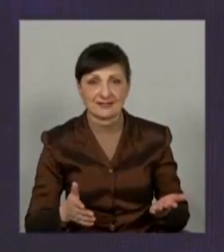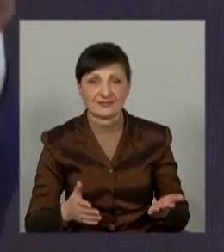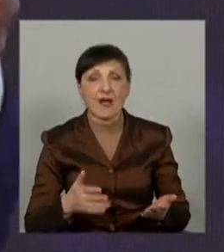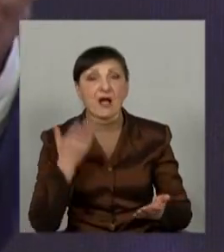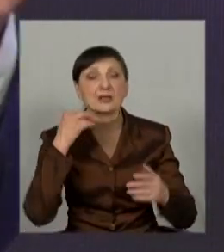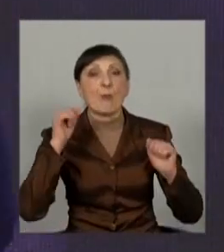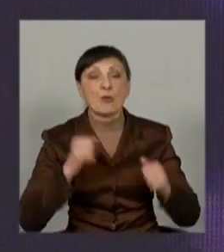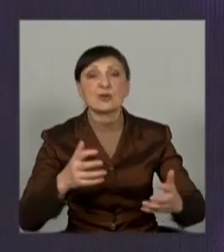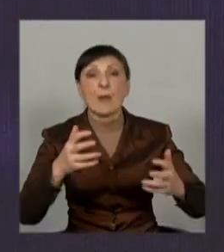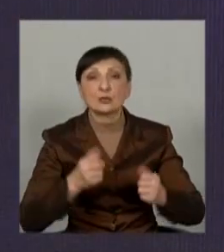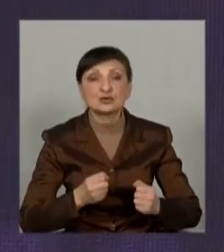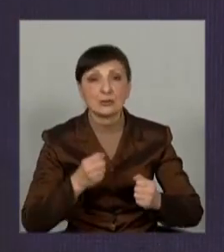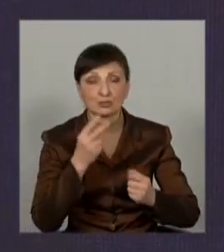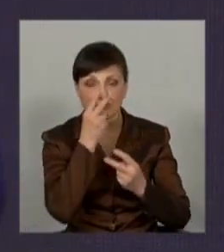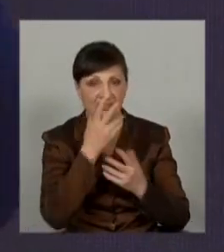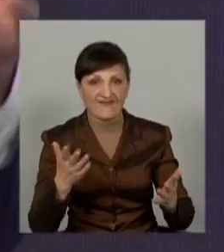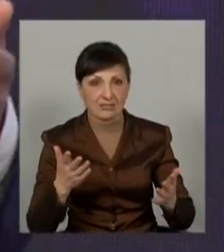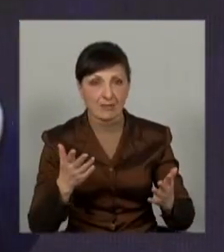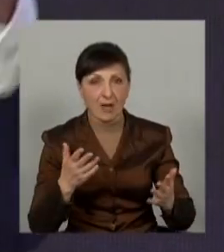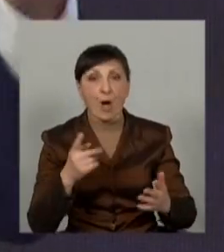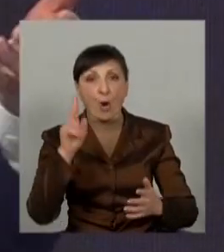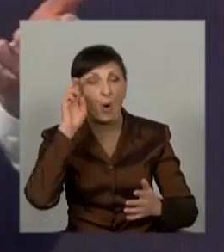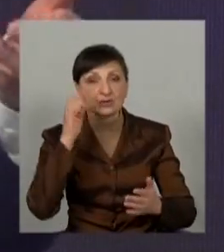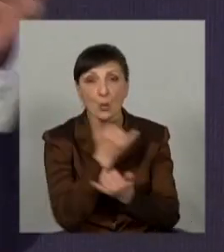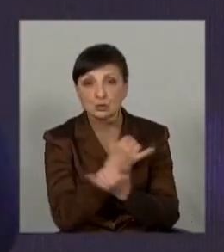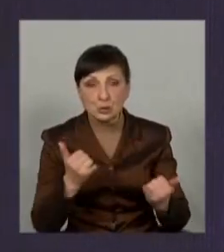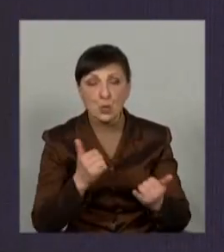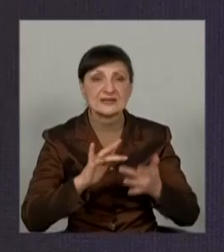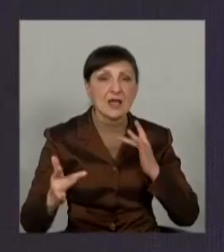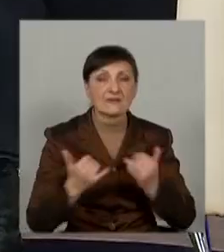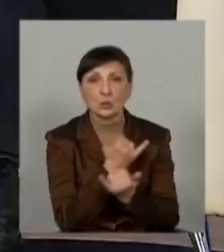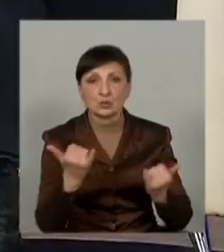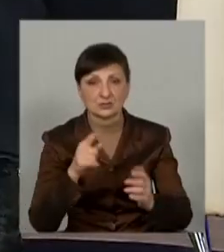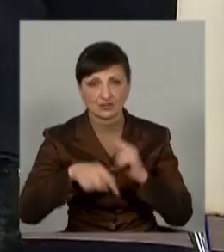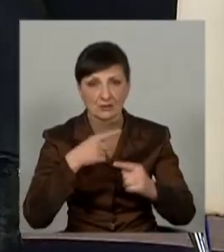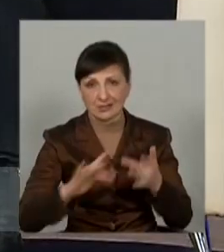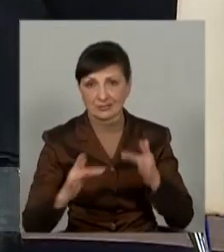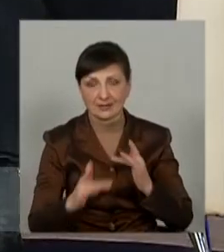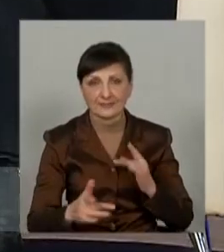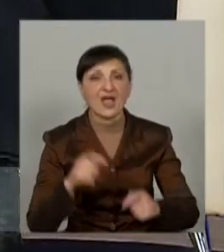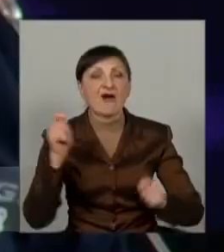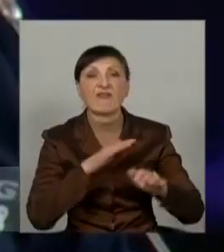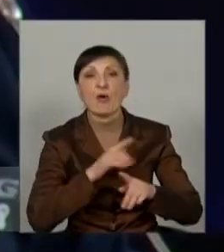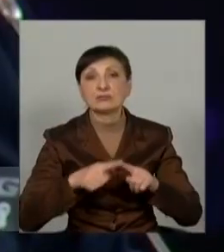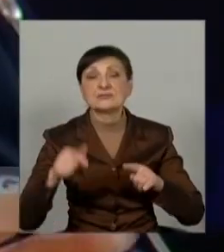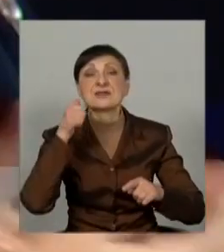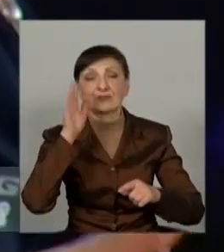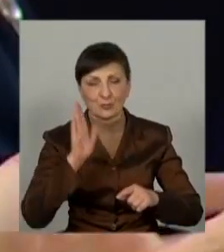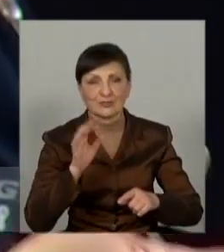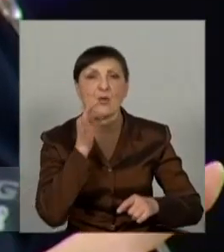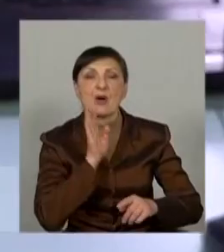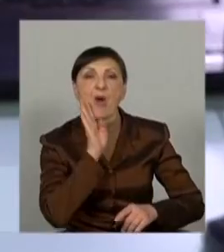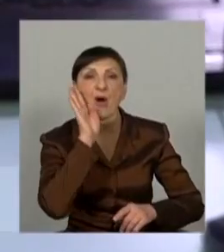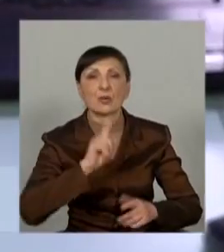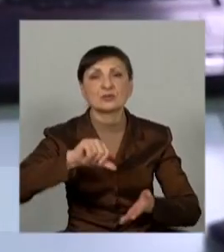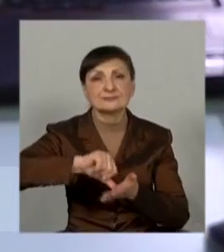когда можно получать невидимым образом госуслуги, сервисы от государства. Форум продолжится и завтра. С раннего утра